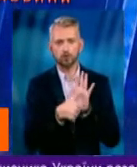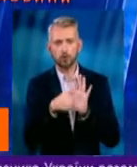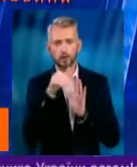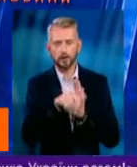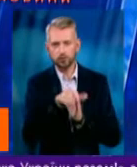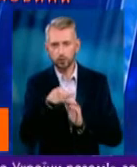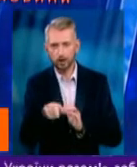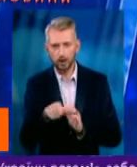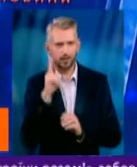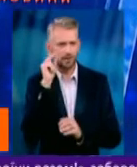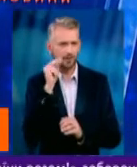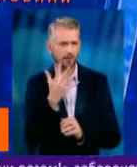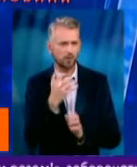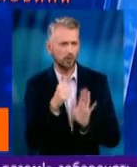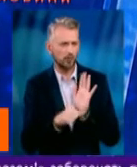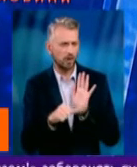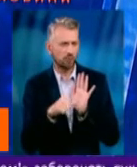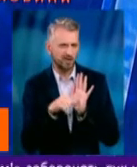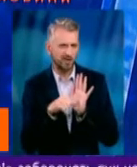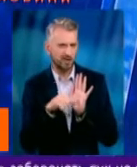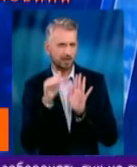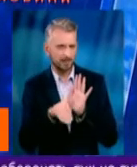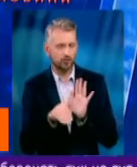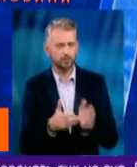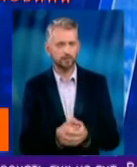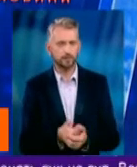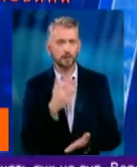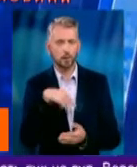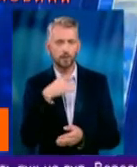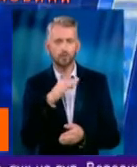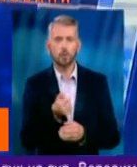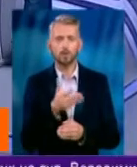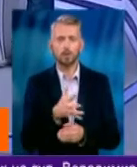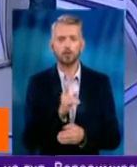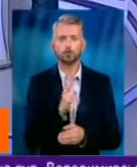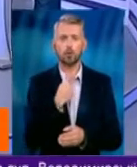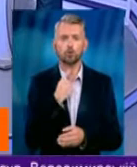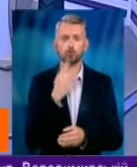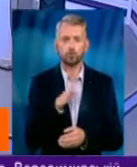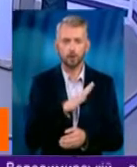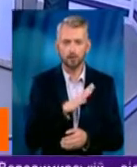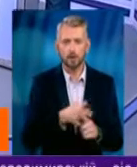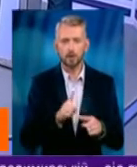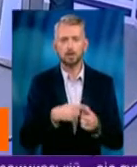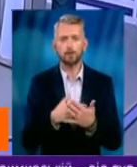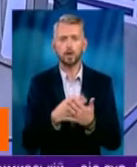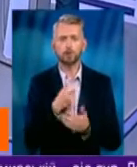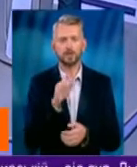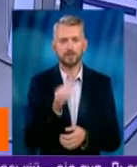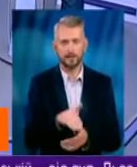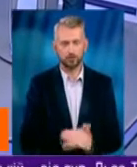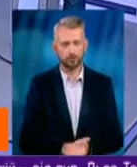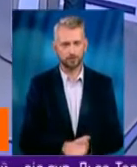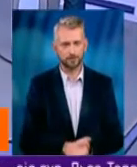500-600 тисяч людей. Там цифра 566 тисяч. Якщо говорити про кількість проголосувавших, то це майже 200 тисяч